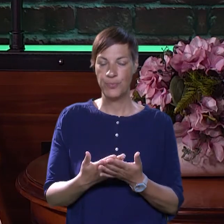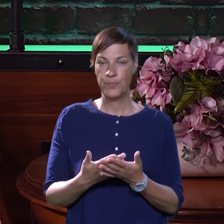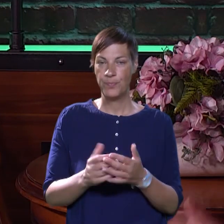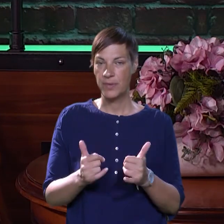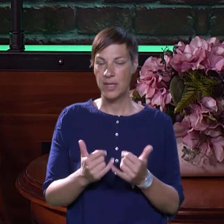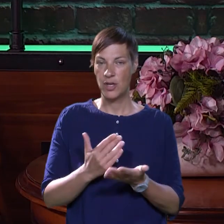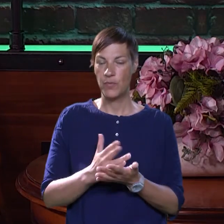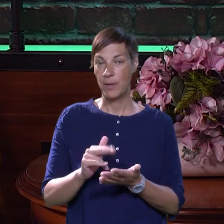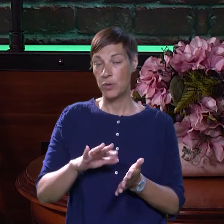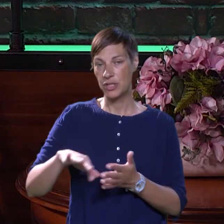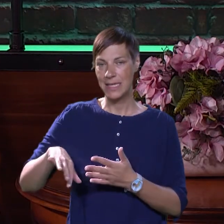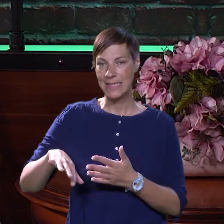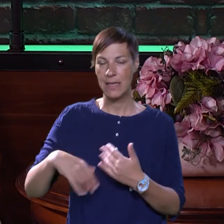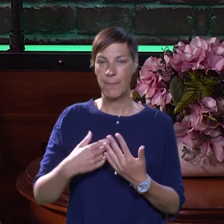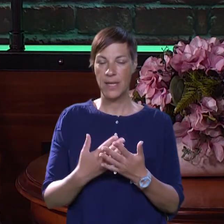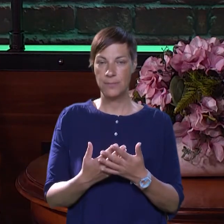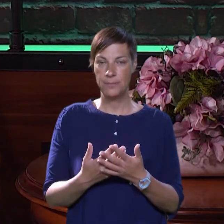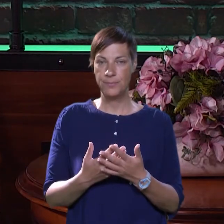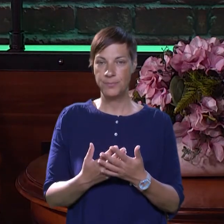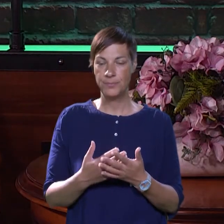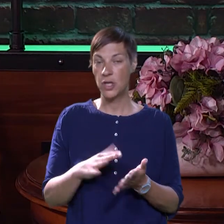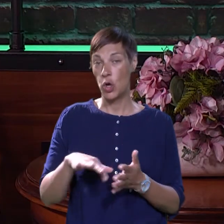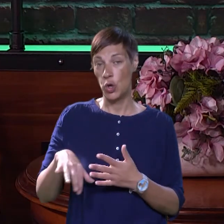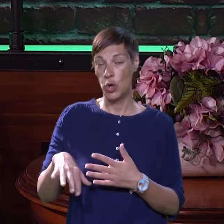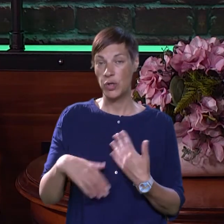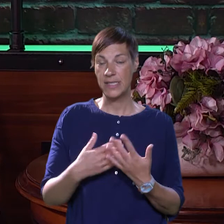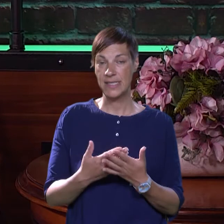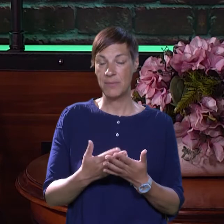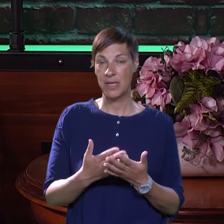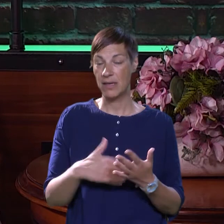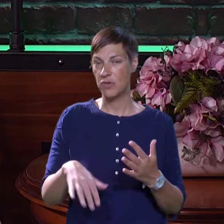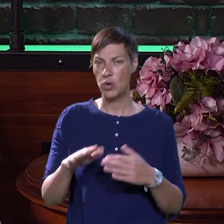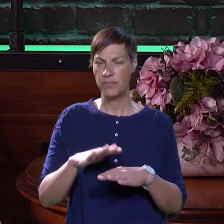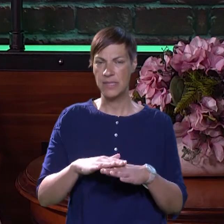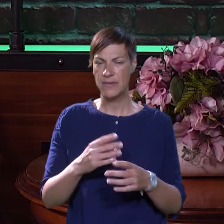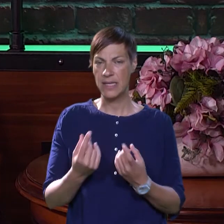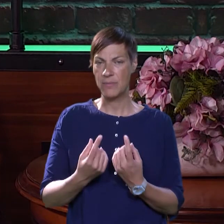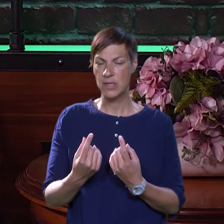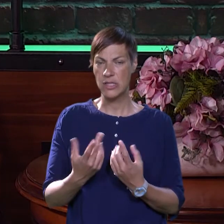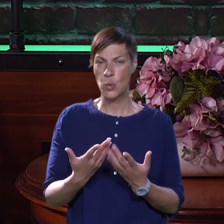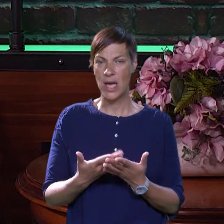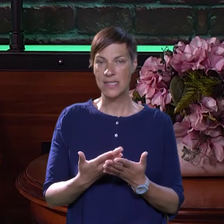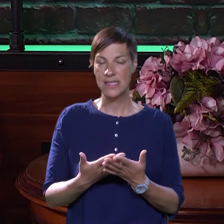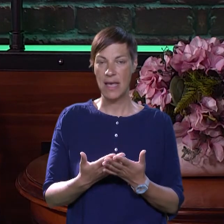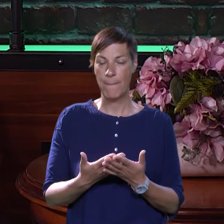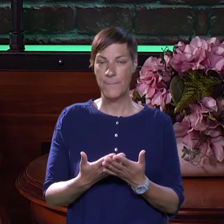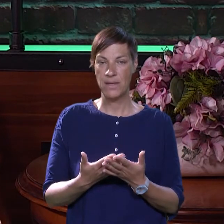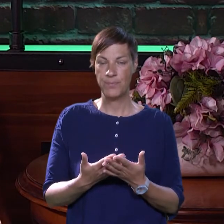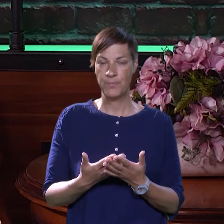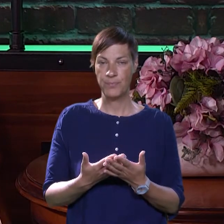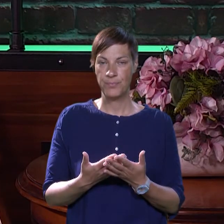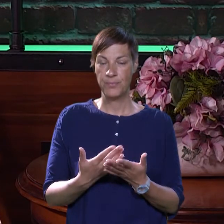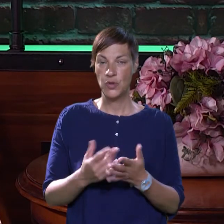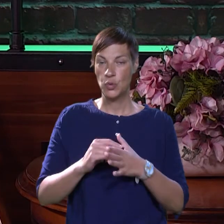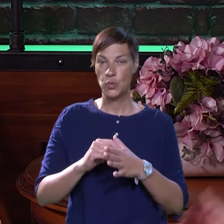da naravno uvijek postoje iznimke. I o iznimkama, tipa izvanrednim situacijama, o tome,